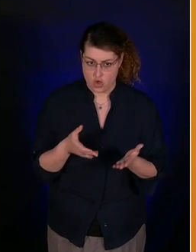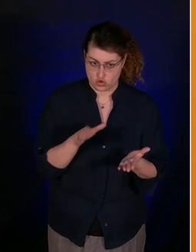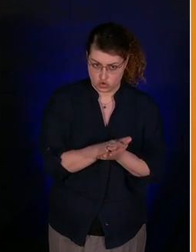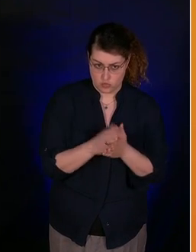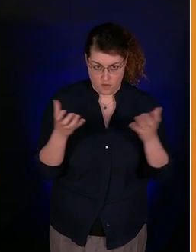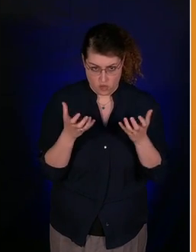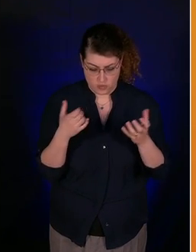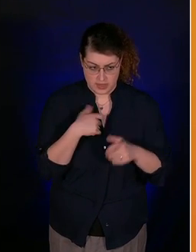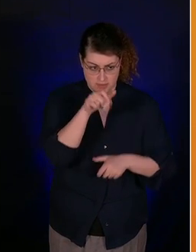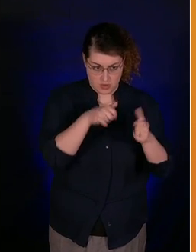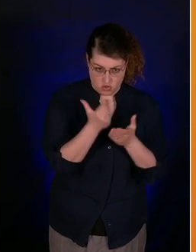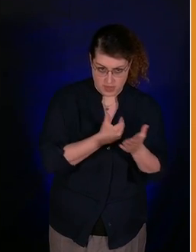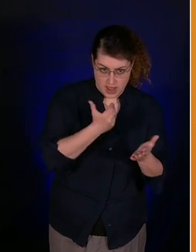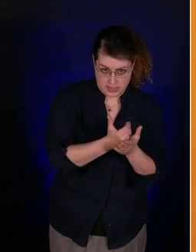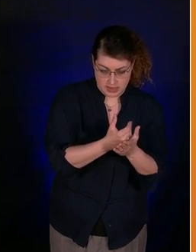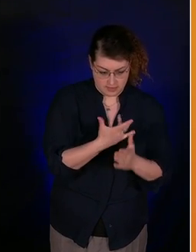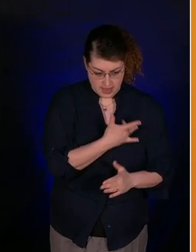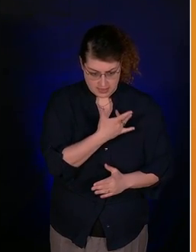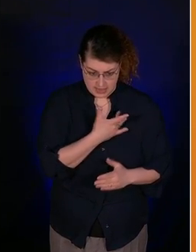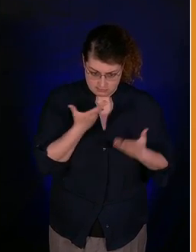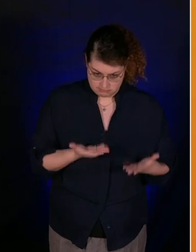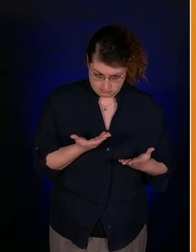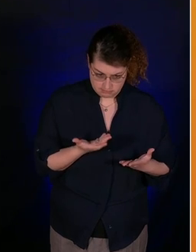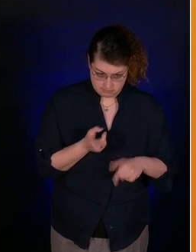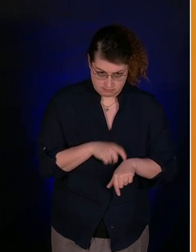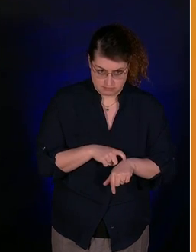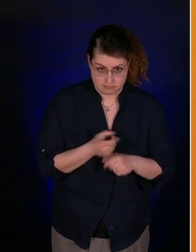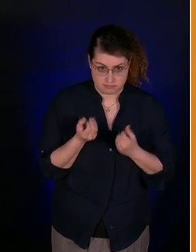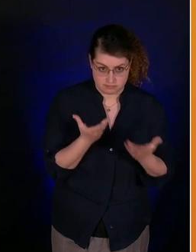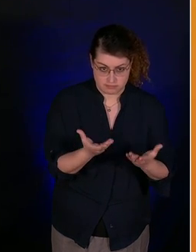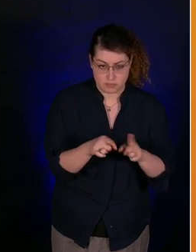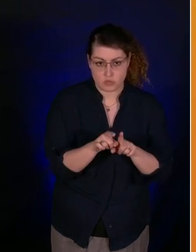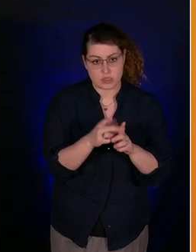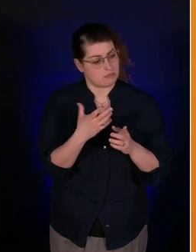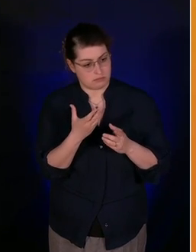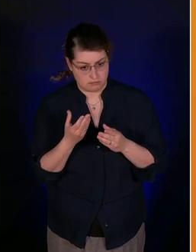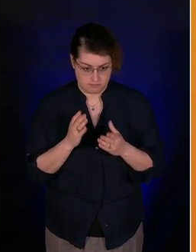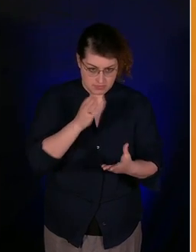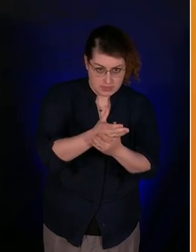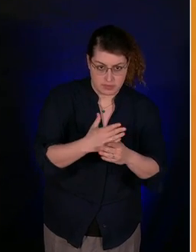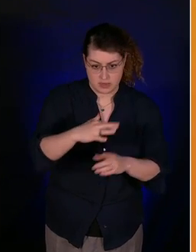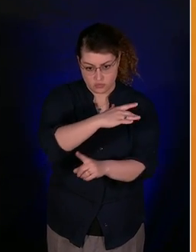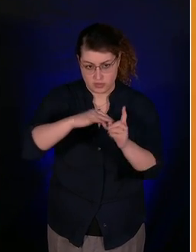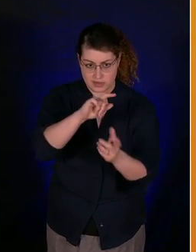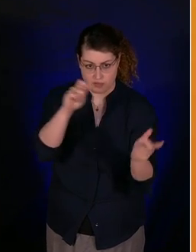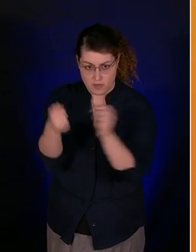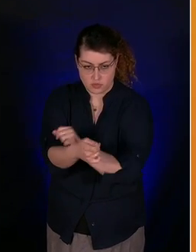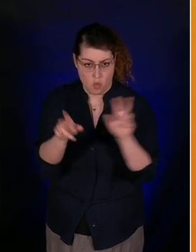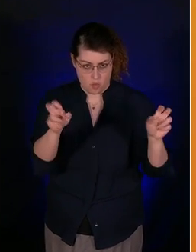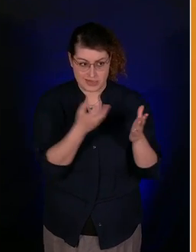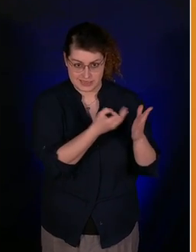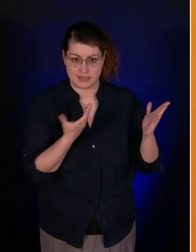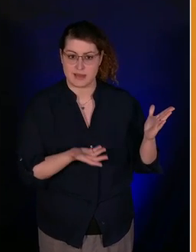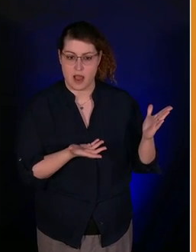des salariés de défendre leurs intérêts immédiats et de participer à la transformation de la société ». Camarades,